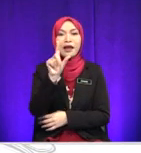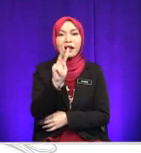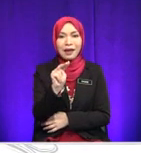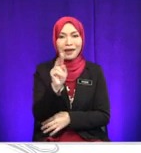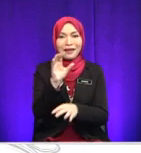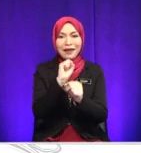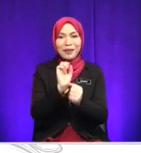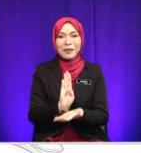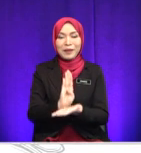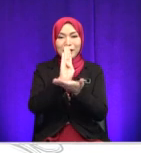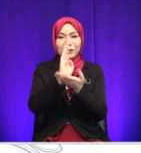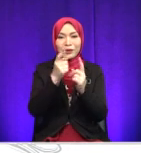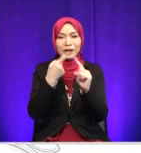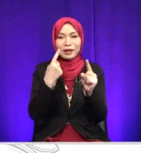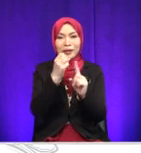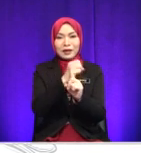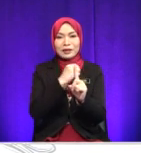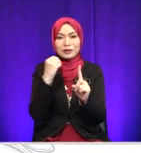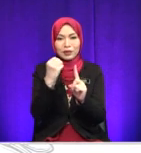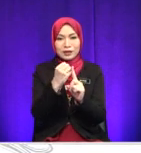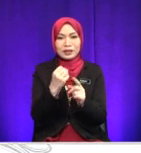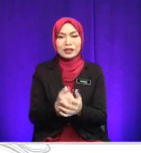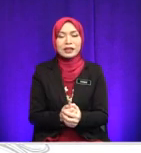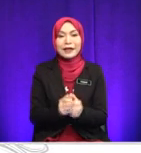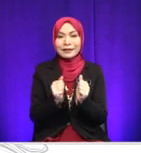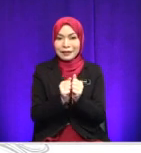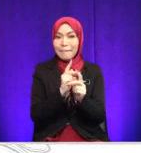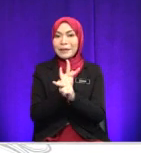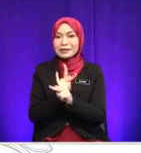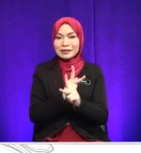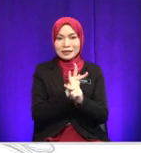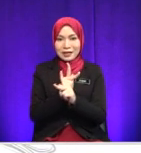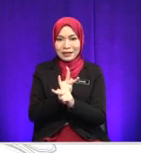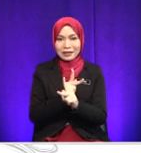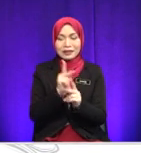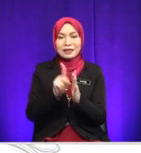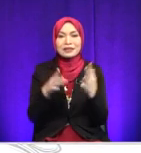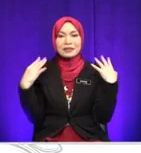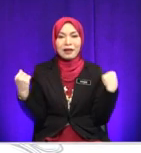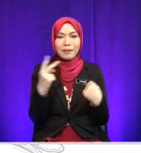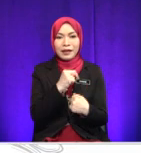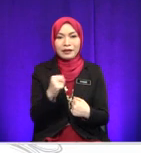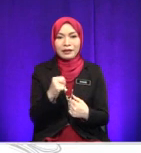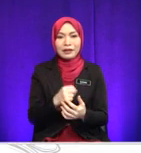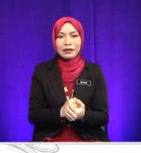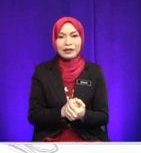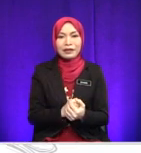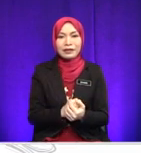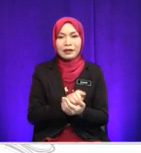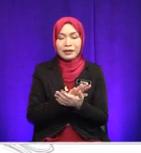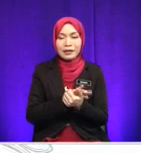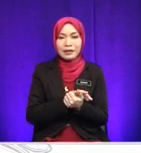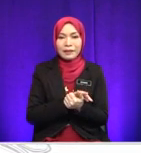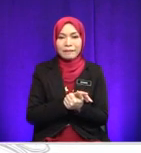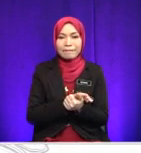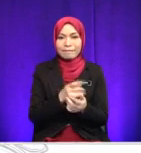segi sosial ialah melalui menjaga kebajikan rakyat Malaysia di luar negara. Melalui pembacaan saya di laman